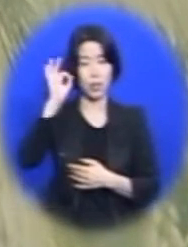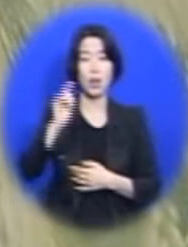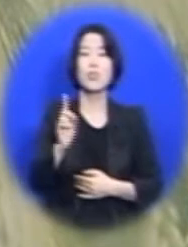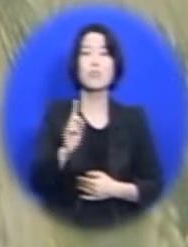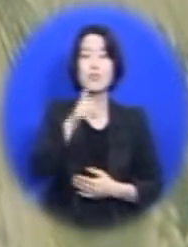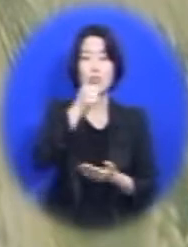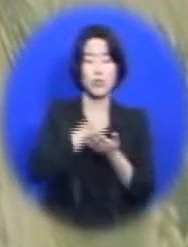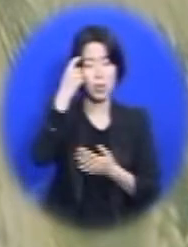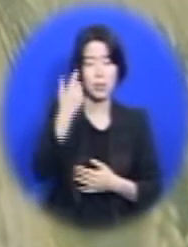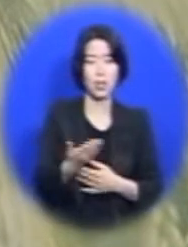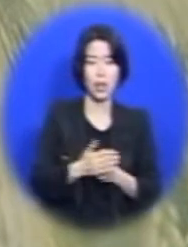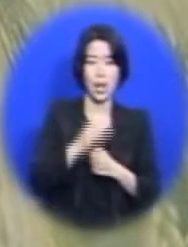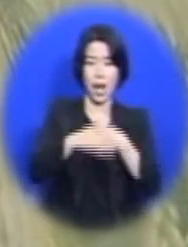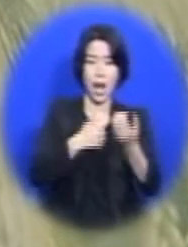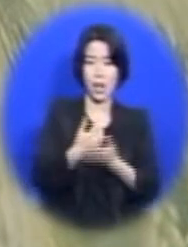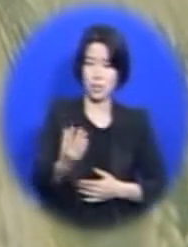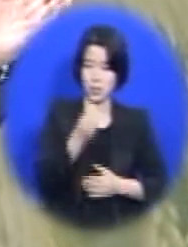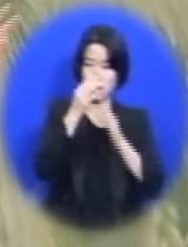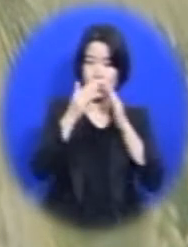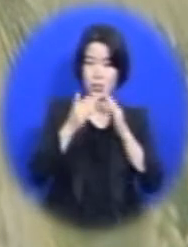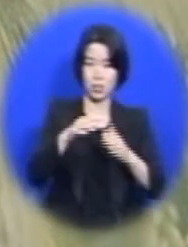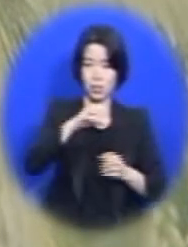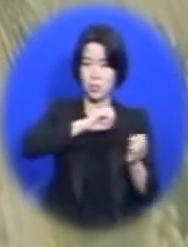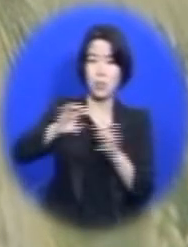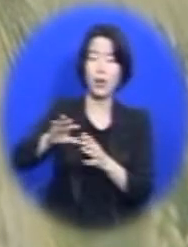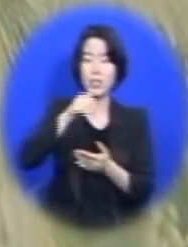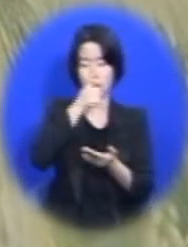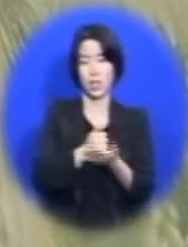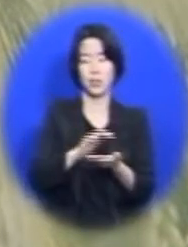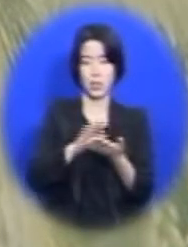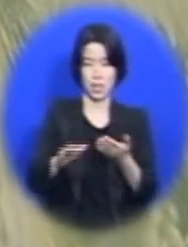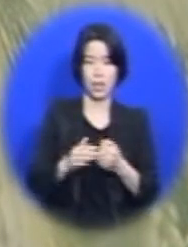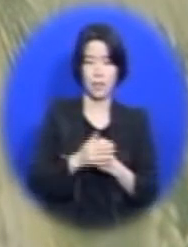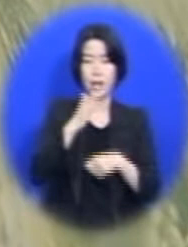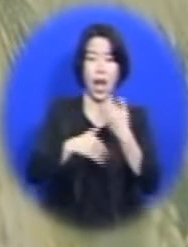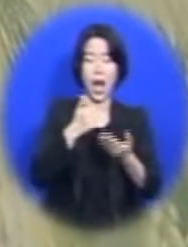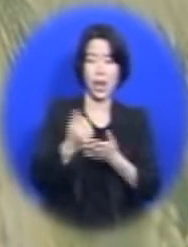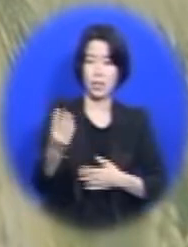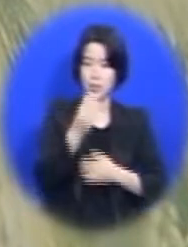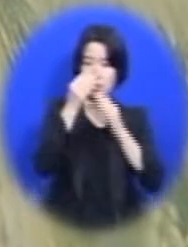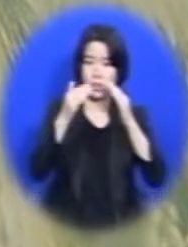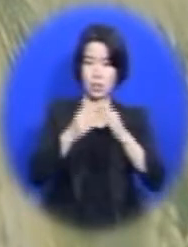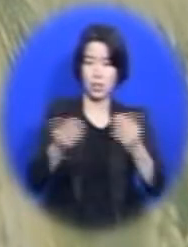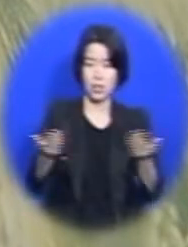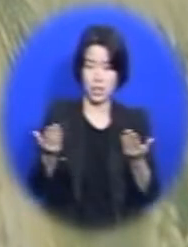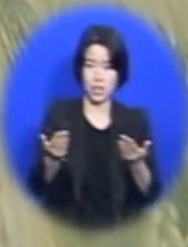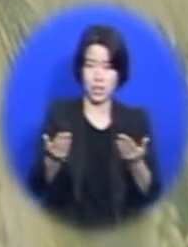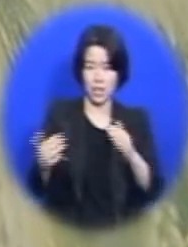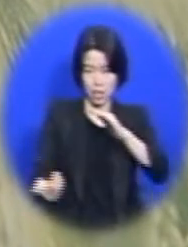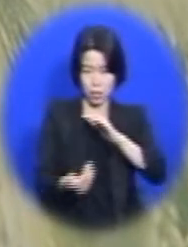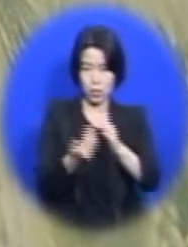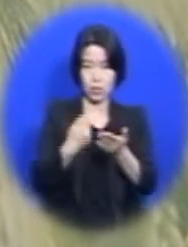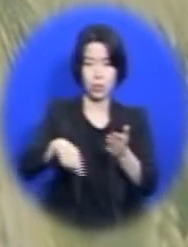죄지요? 하나님의 성전을 버린 죄예요. 하나님의 성전. 하나님의 성전 사역이